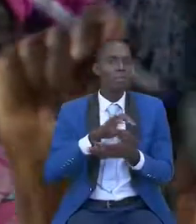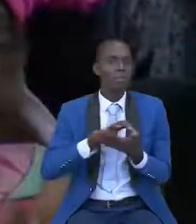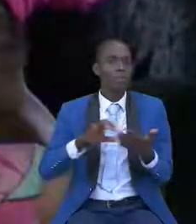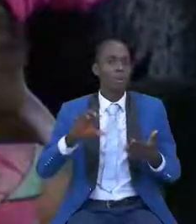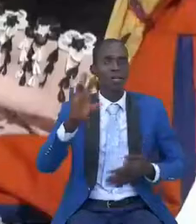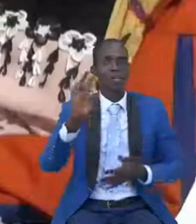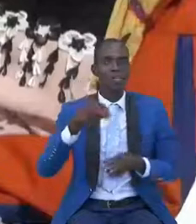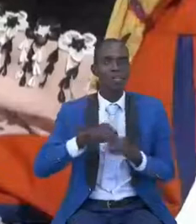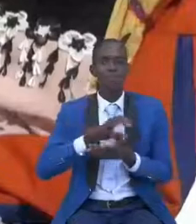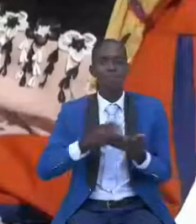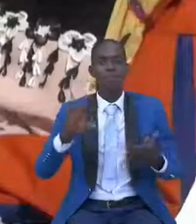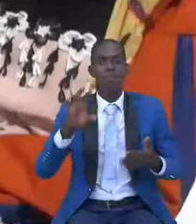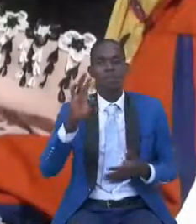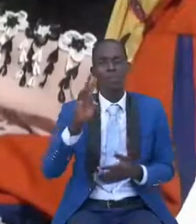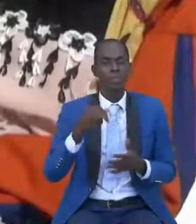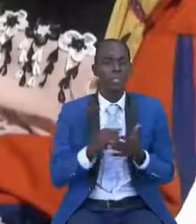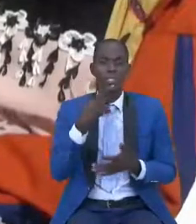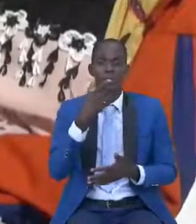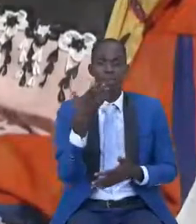de Jésus.